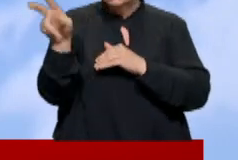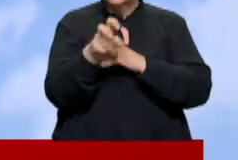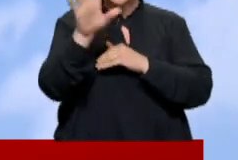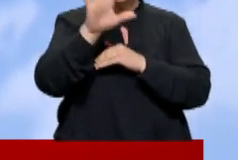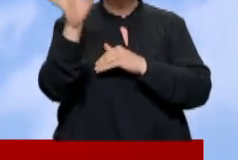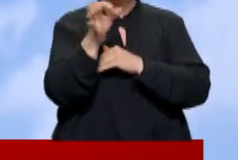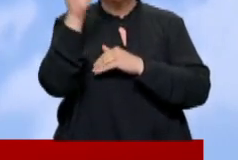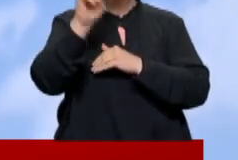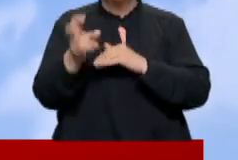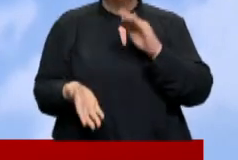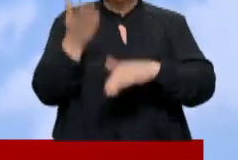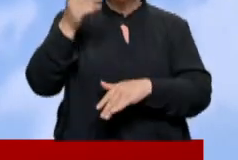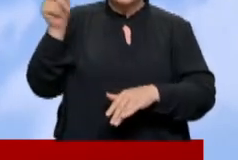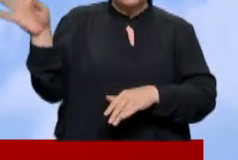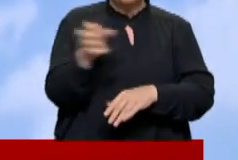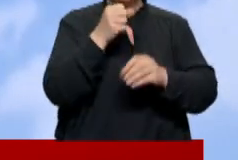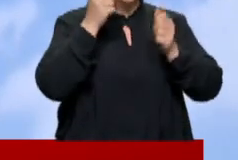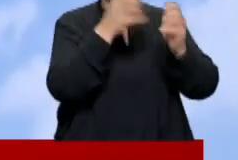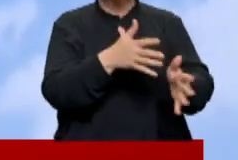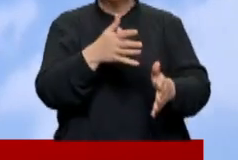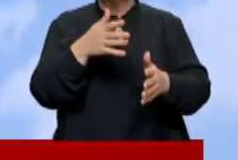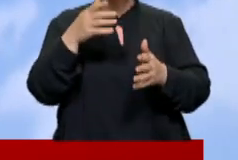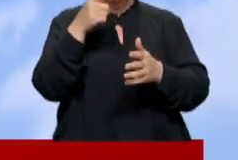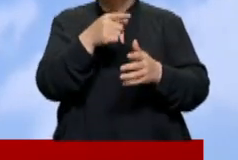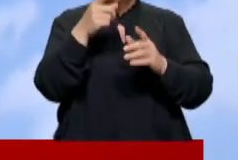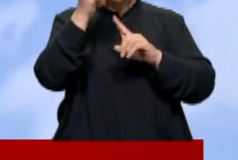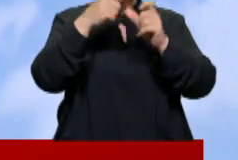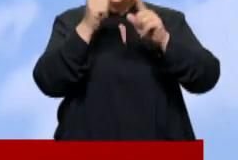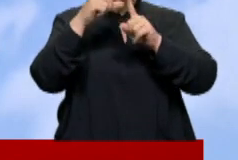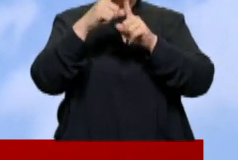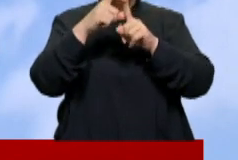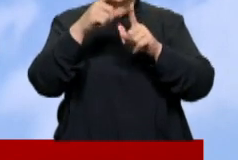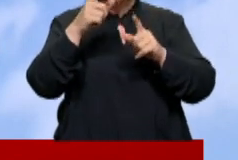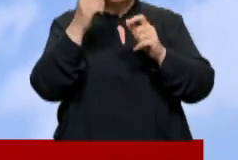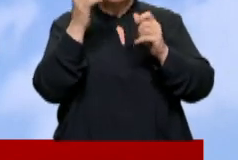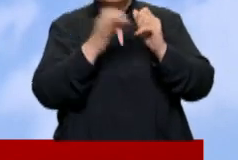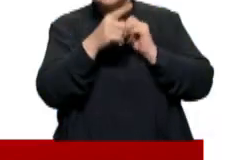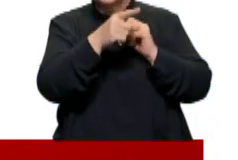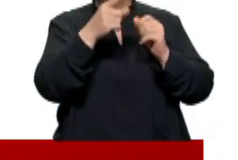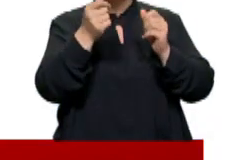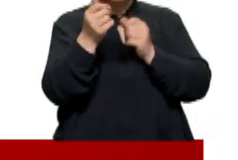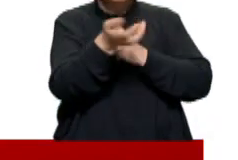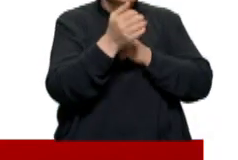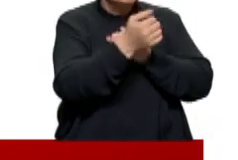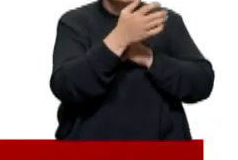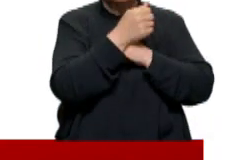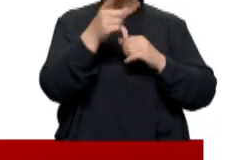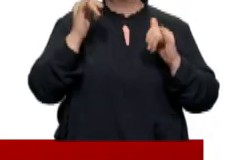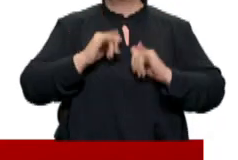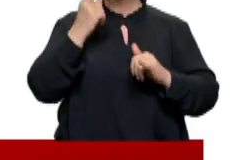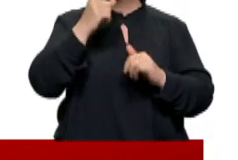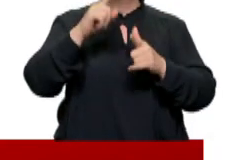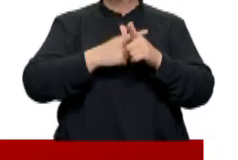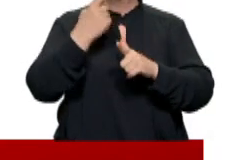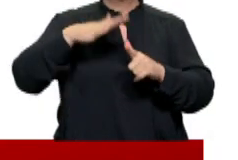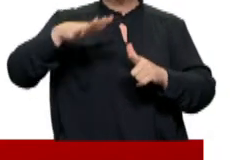50 milyar dolardan fazla para harcadınız. Ülkede IŞİD militanları fidye topluyor, siz huzurdan bahsediyorsunuz. Jandarma Genel Komutanlığı da bir